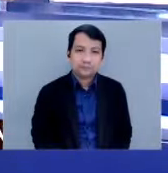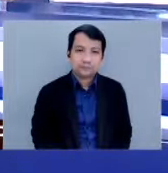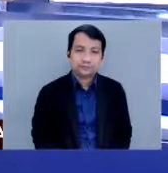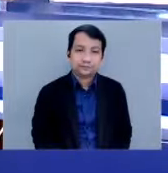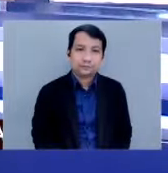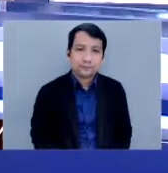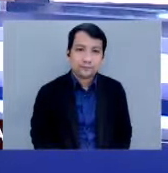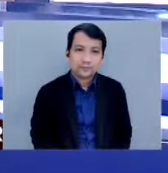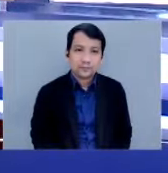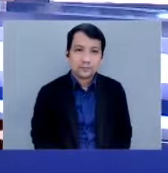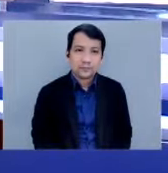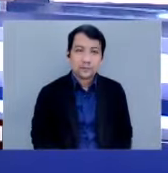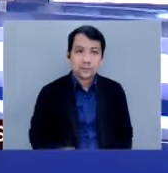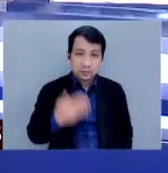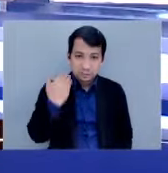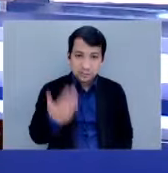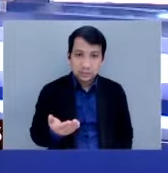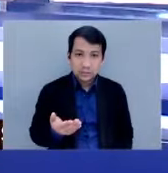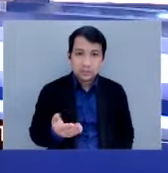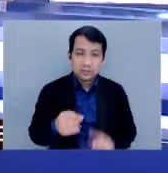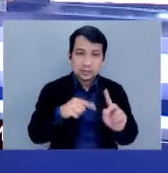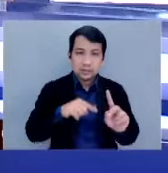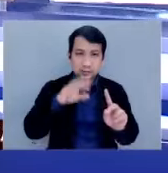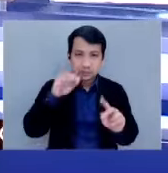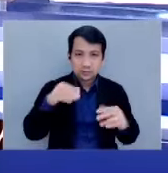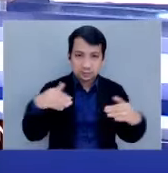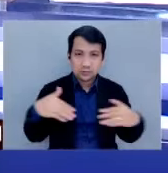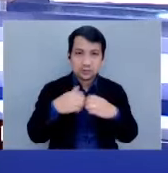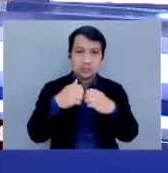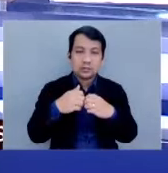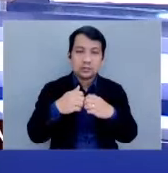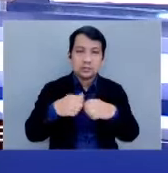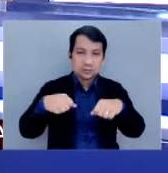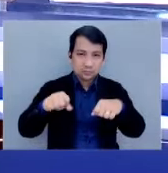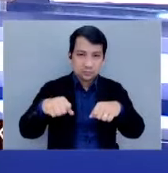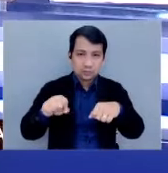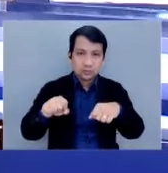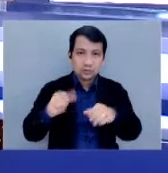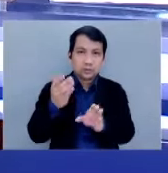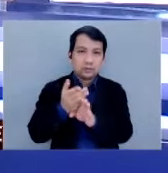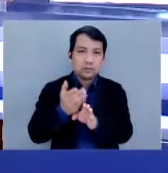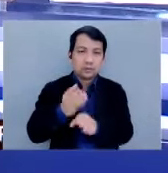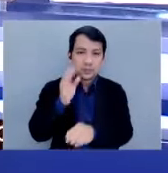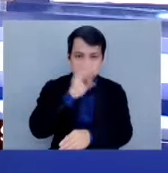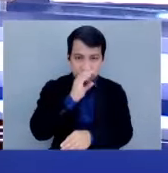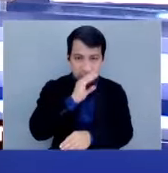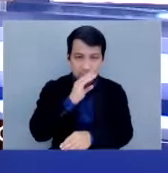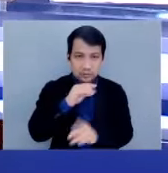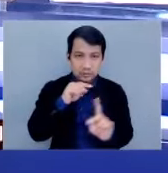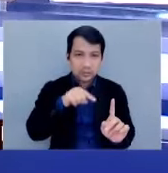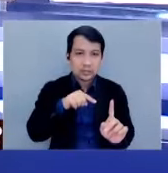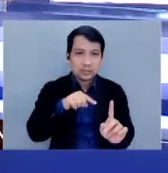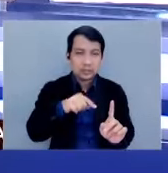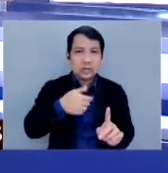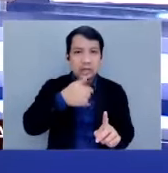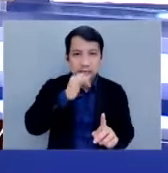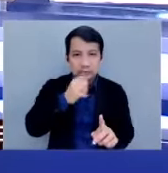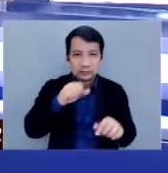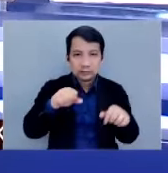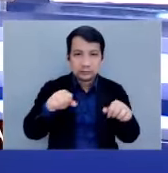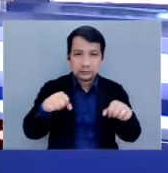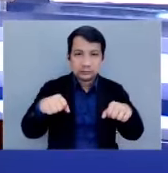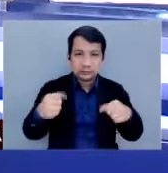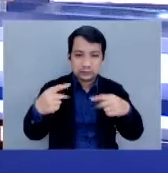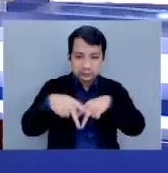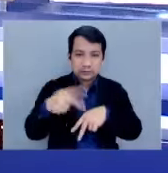Patay ang dalawang menor de edad matapos bumangga ang sinasakyan nilang motor sa isang bus sa Cebu. Napag-alaman na lasing ang dalawang biktima.